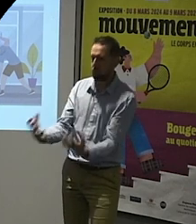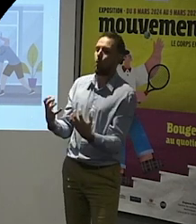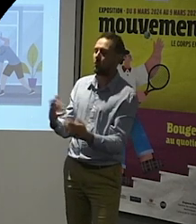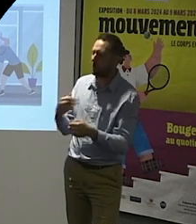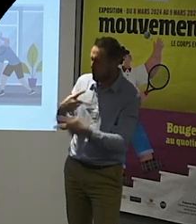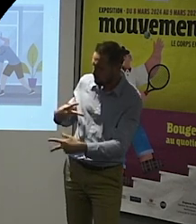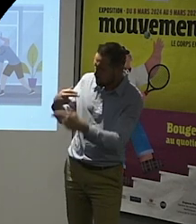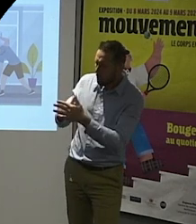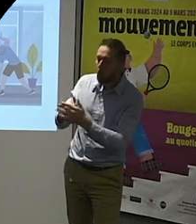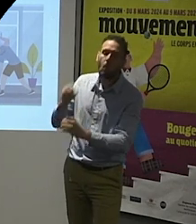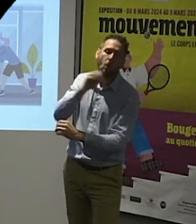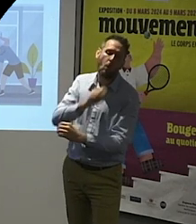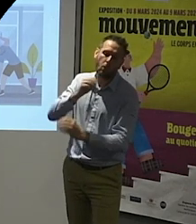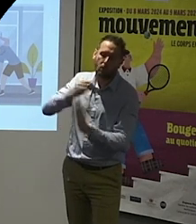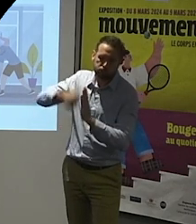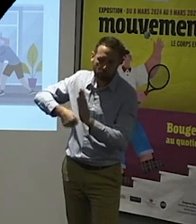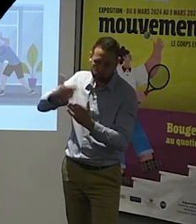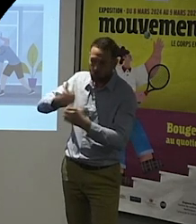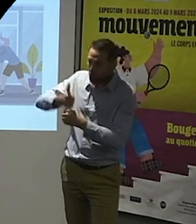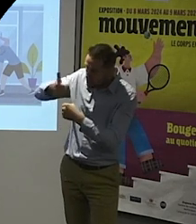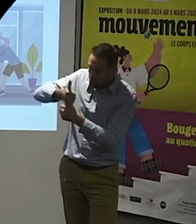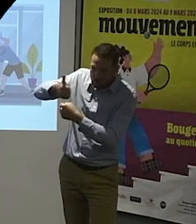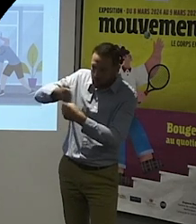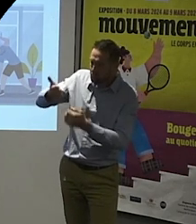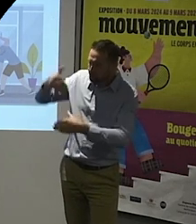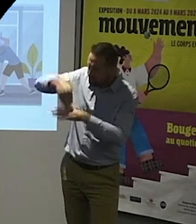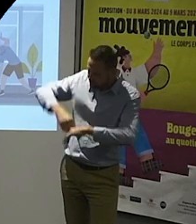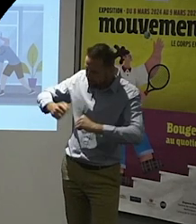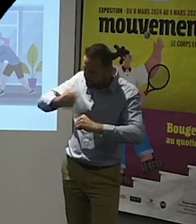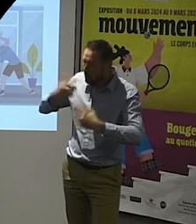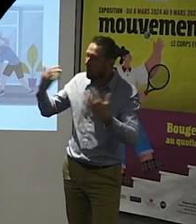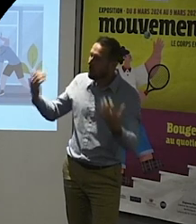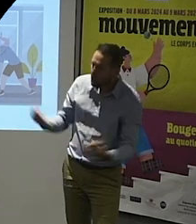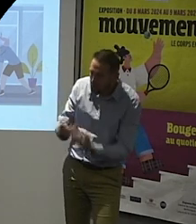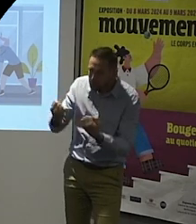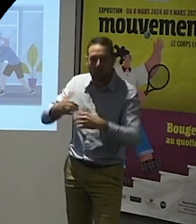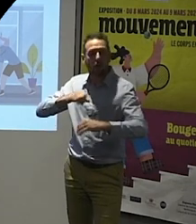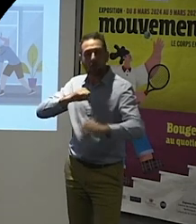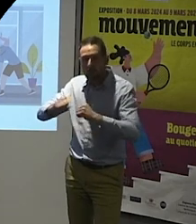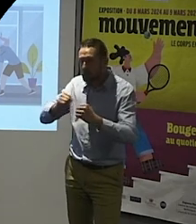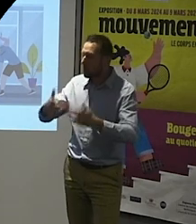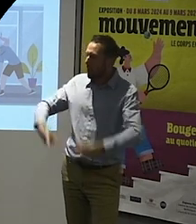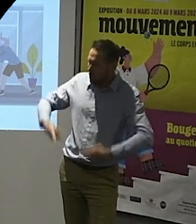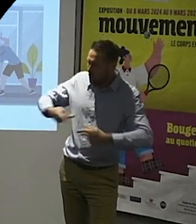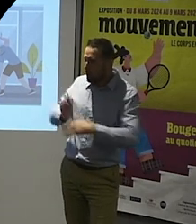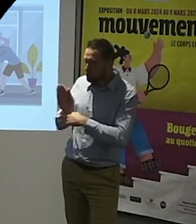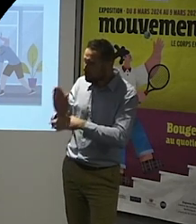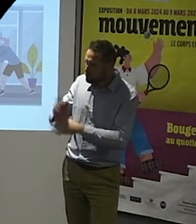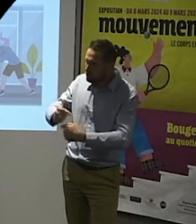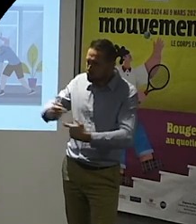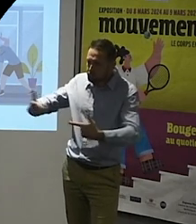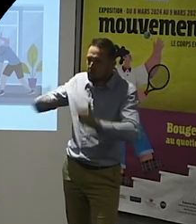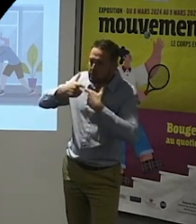octobre, dont l'objectif est de proposer différentes animations et actions et ateliers autour de la santé